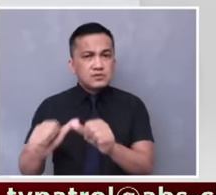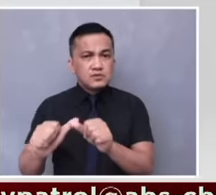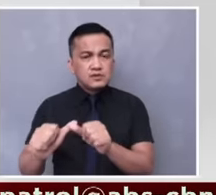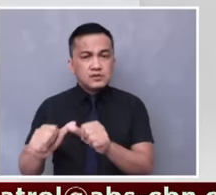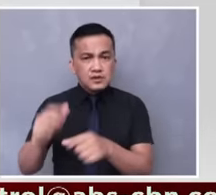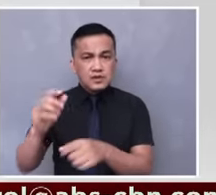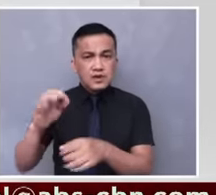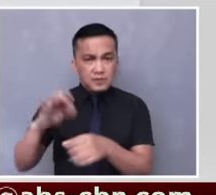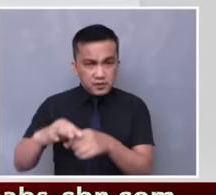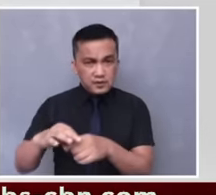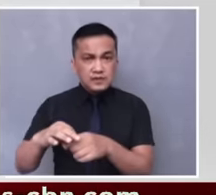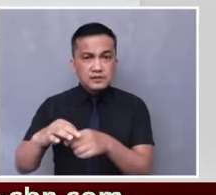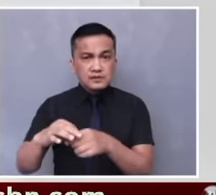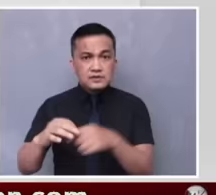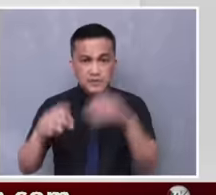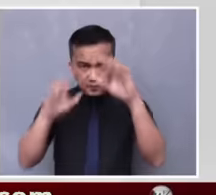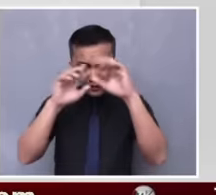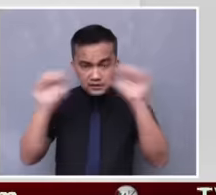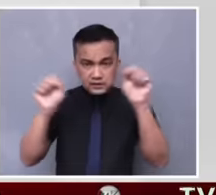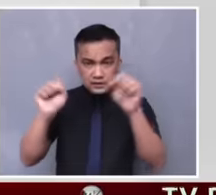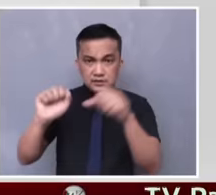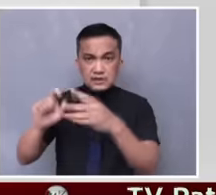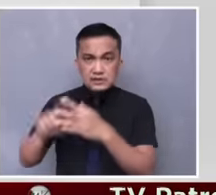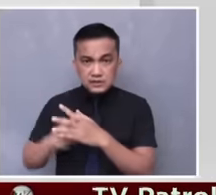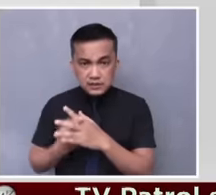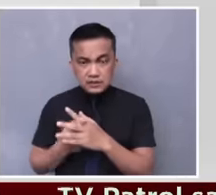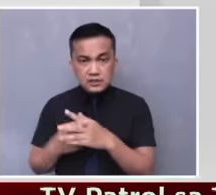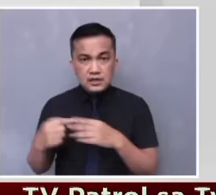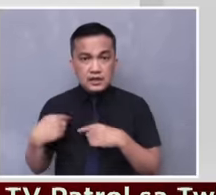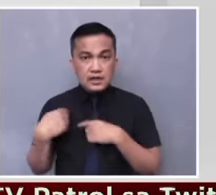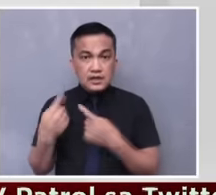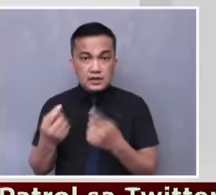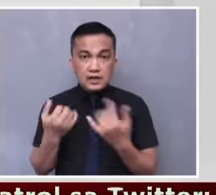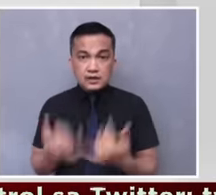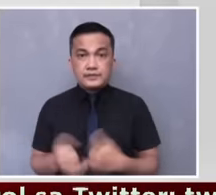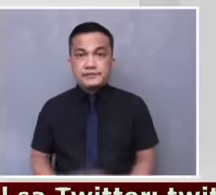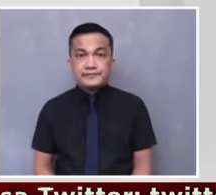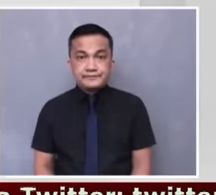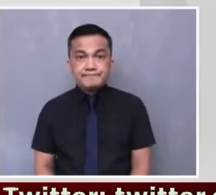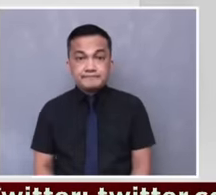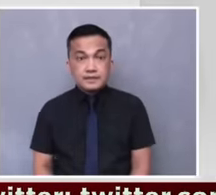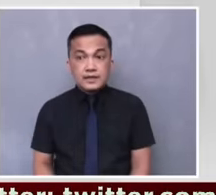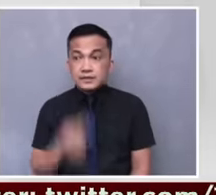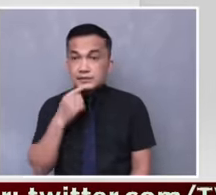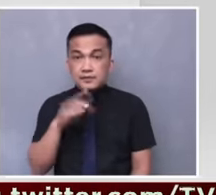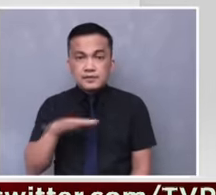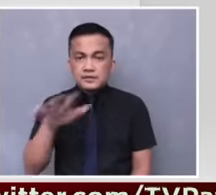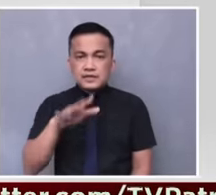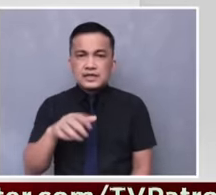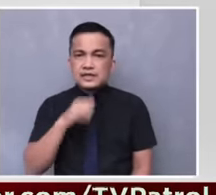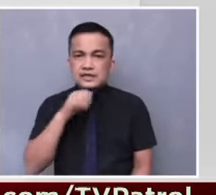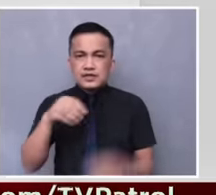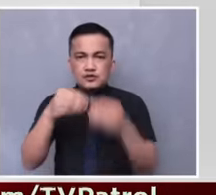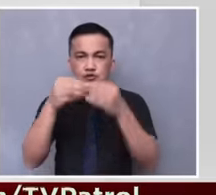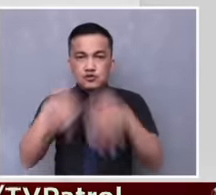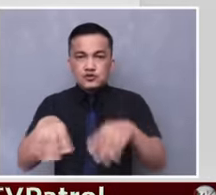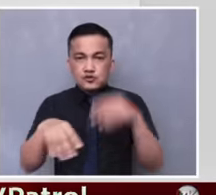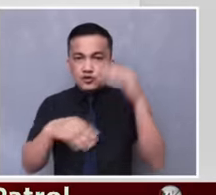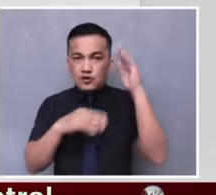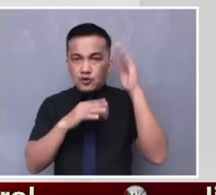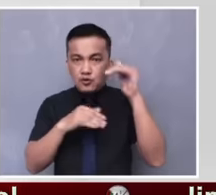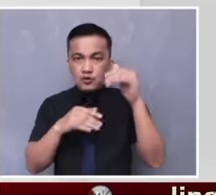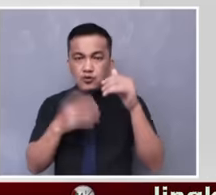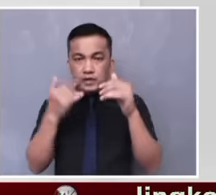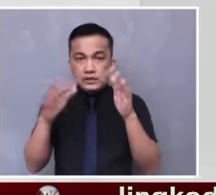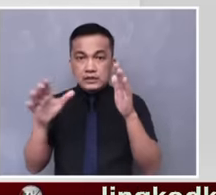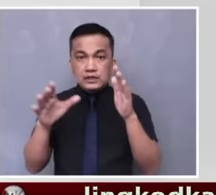the president has started. Hanggang ngayon po, sabi nga nila, hindi nawawala ng pag-asa dahil sarado ang COMELEC ngayon,